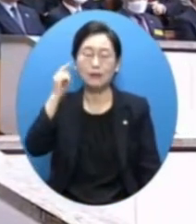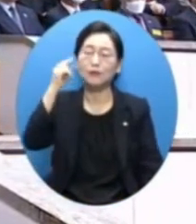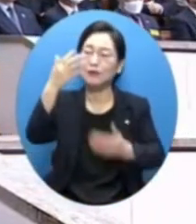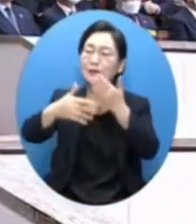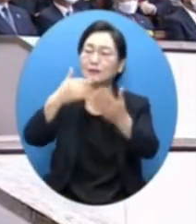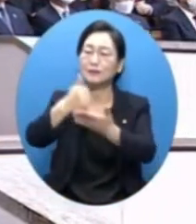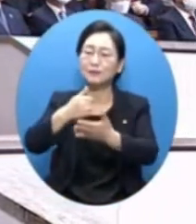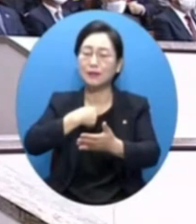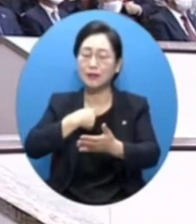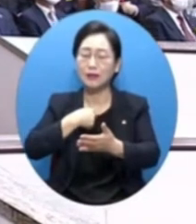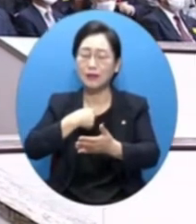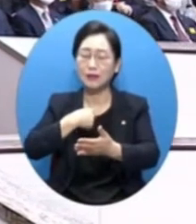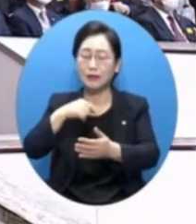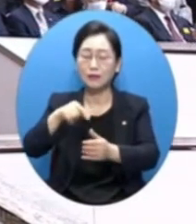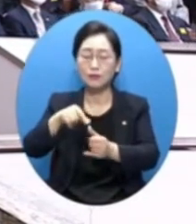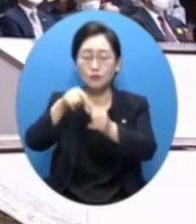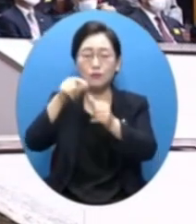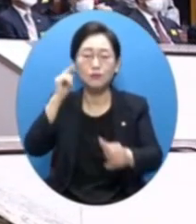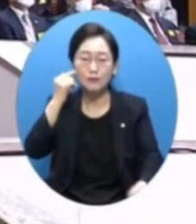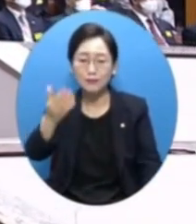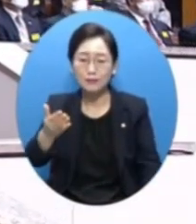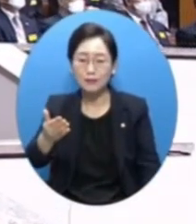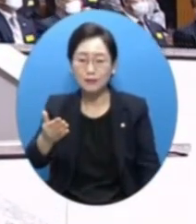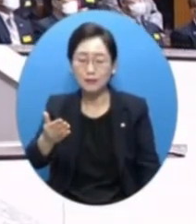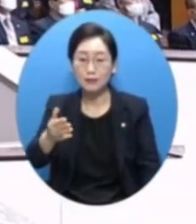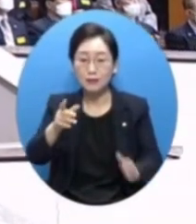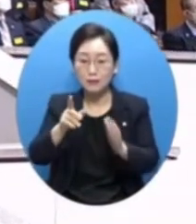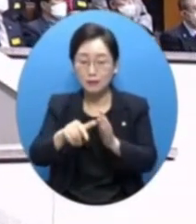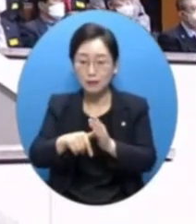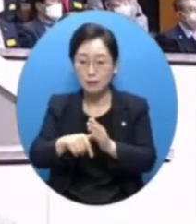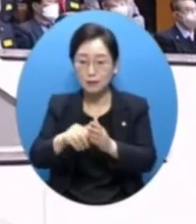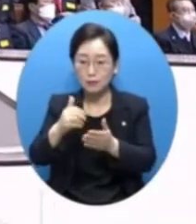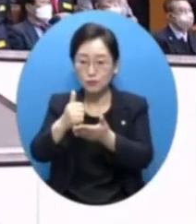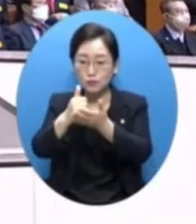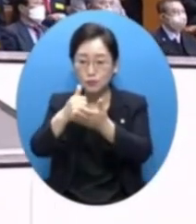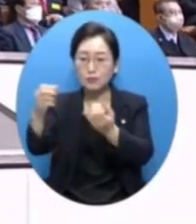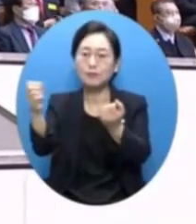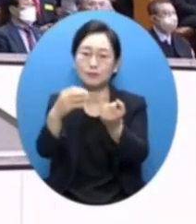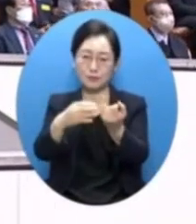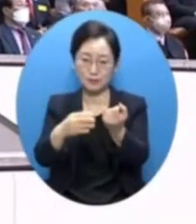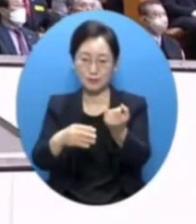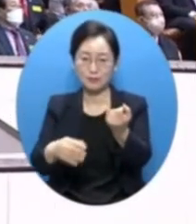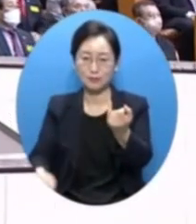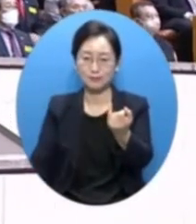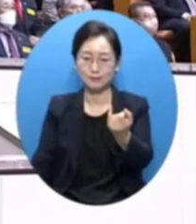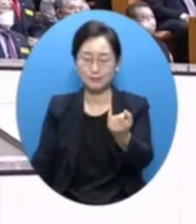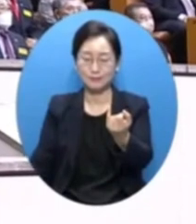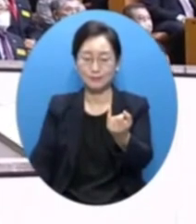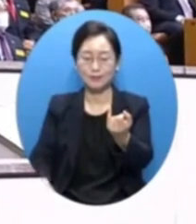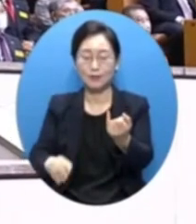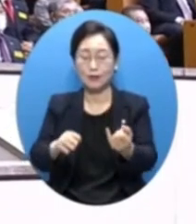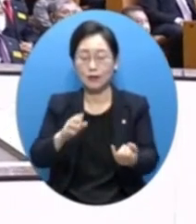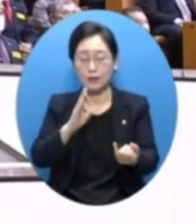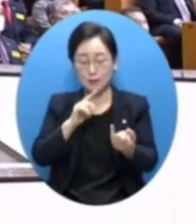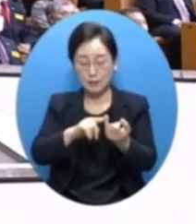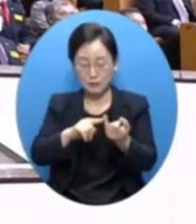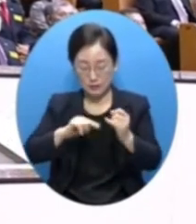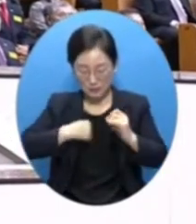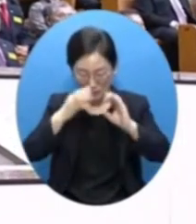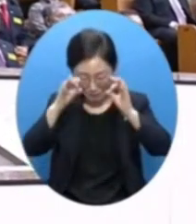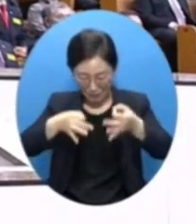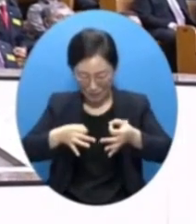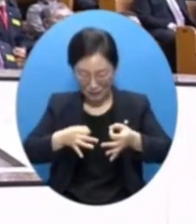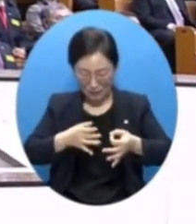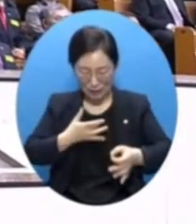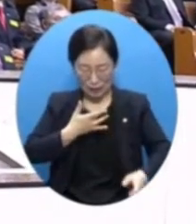이렇게 만드셨어요? 그런데 주님이 찾아오셨습니다. 말씀하셨습니다. 자기조차도 자기의 그 모습 보고 너무